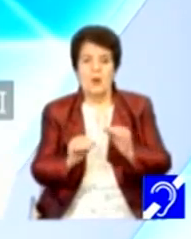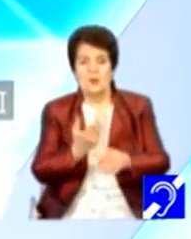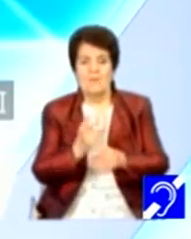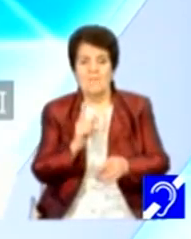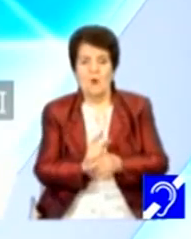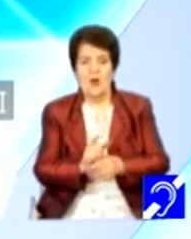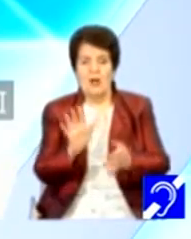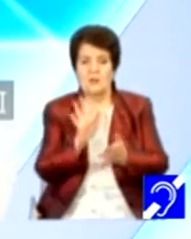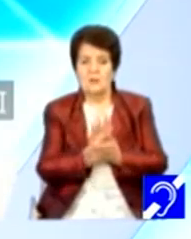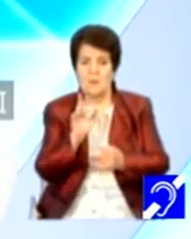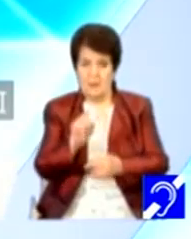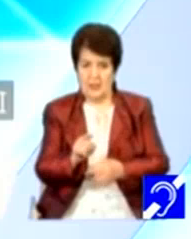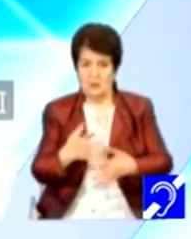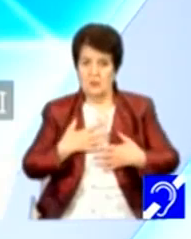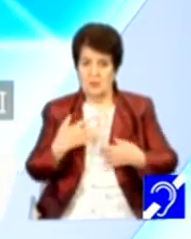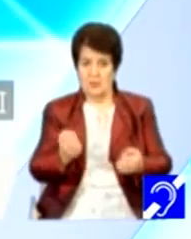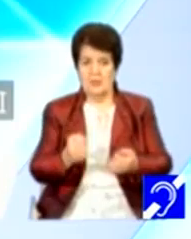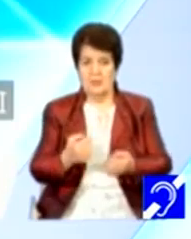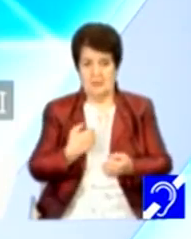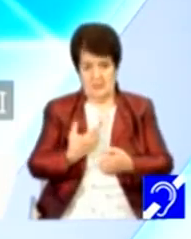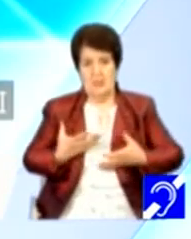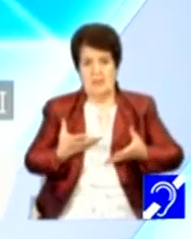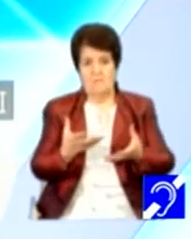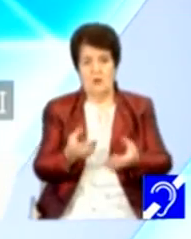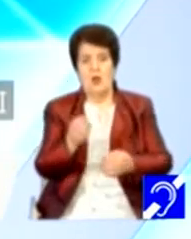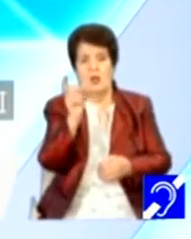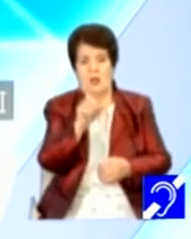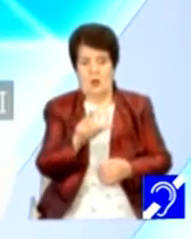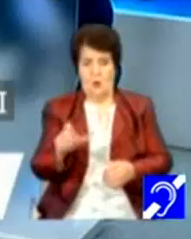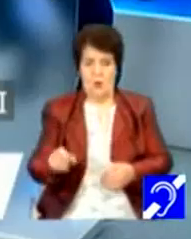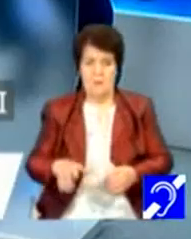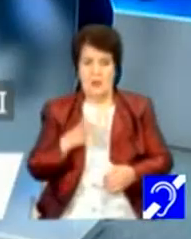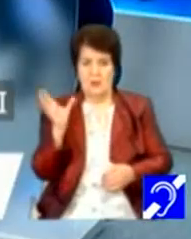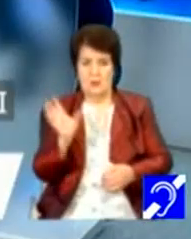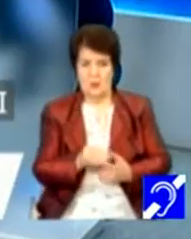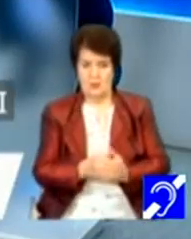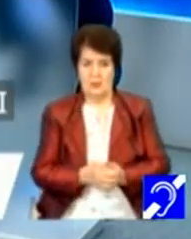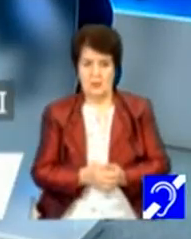foarte nocive pentru sănătate. Și asta influențează. Bun. Toată lumea, toți candidații, eu n-am mai spus